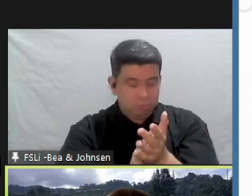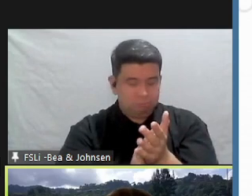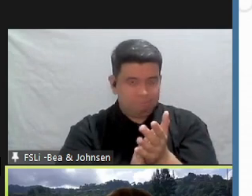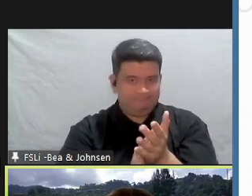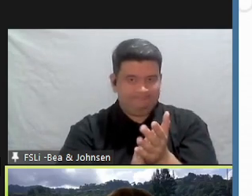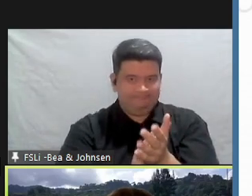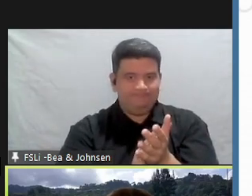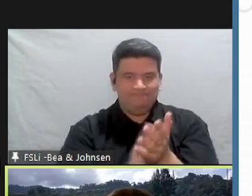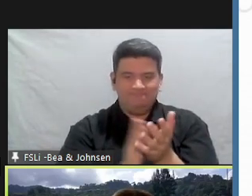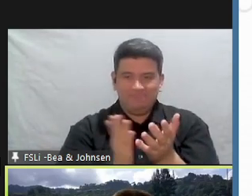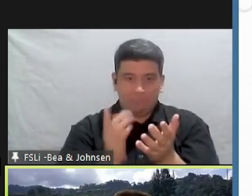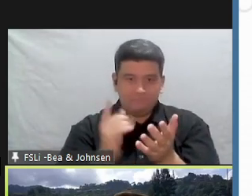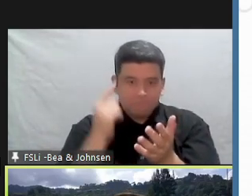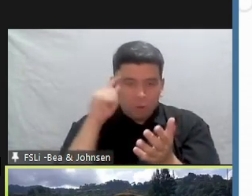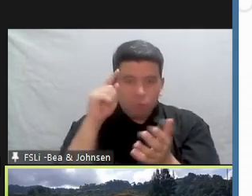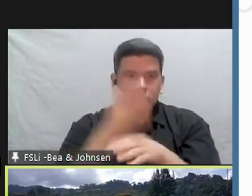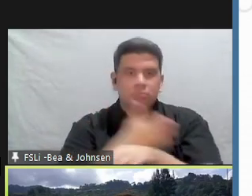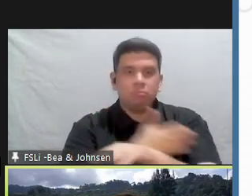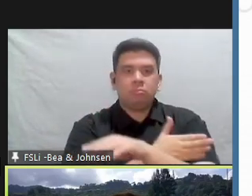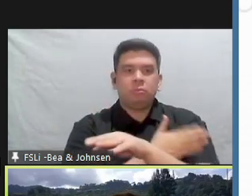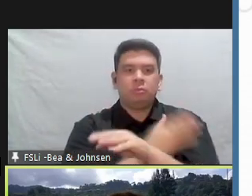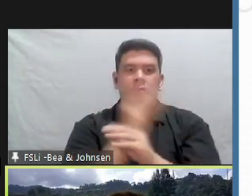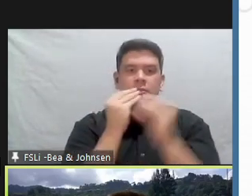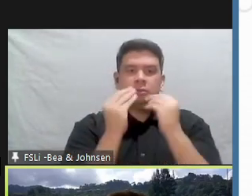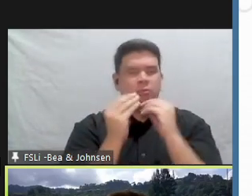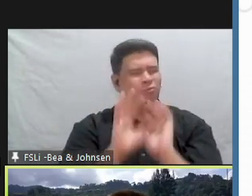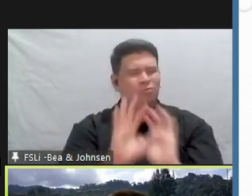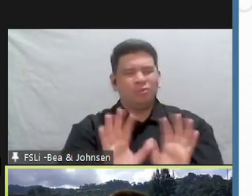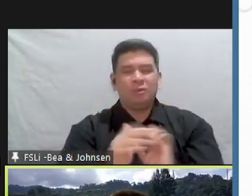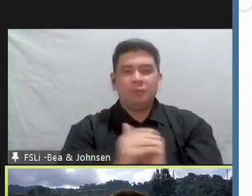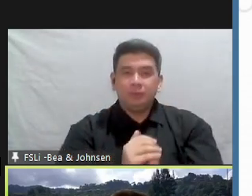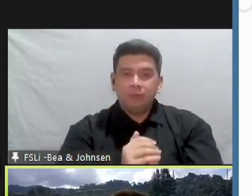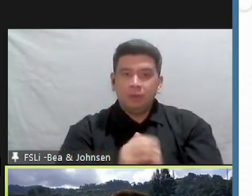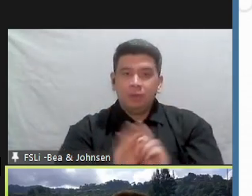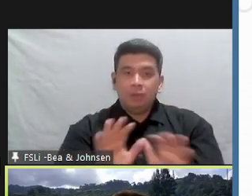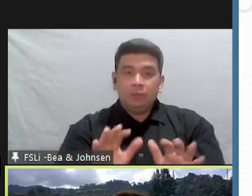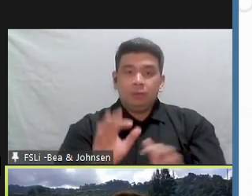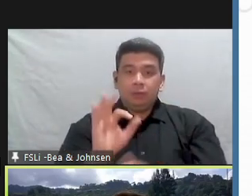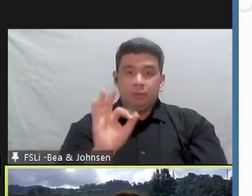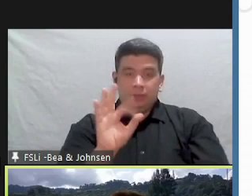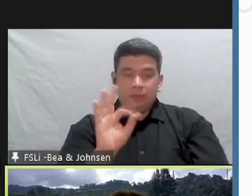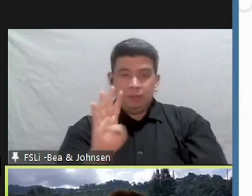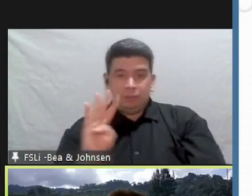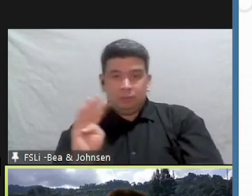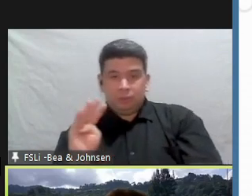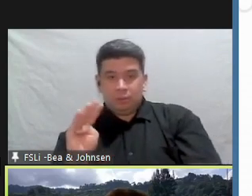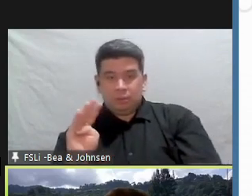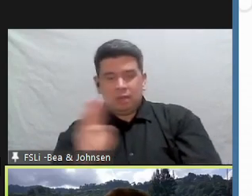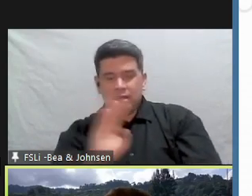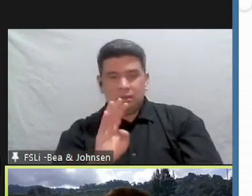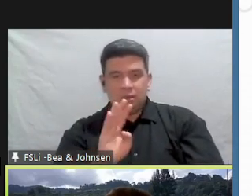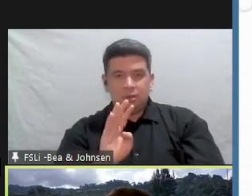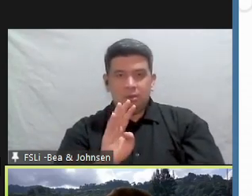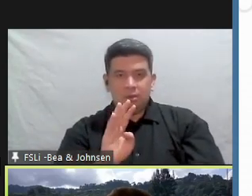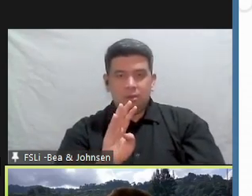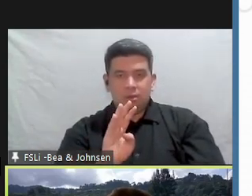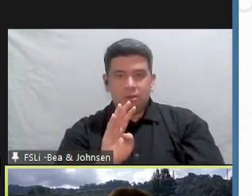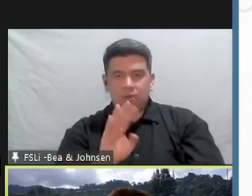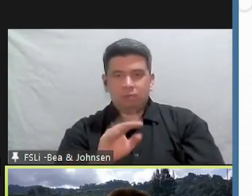Noong 1940, na-introduce ng Tagalog sa schools. At noong 1930s